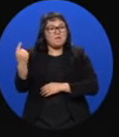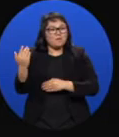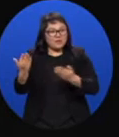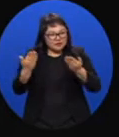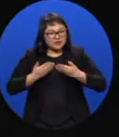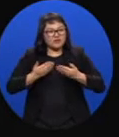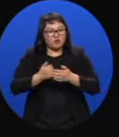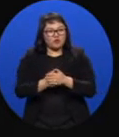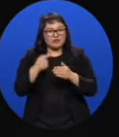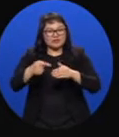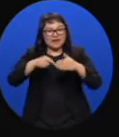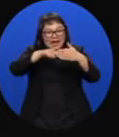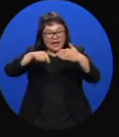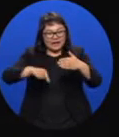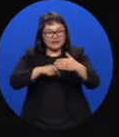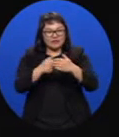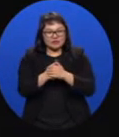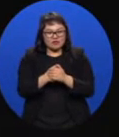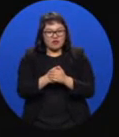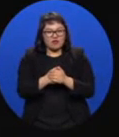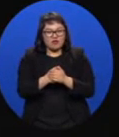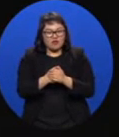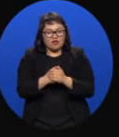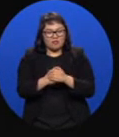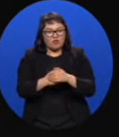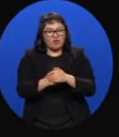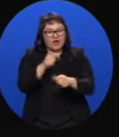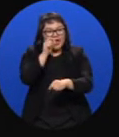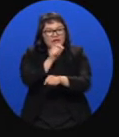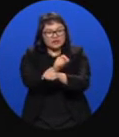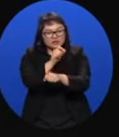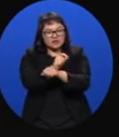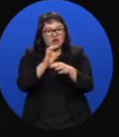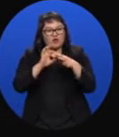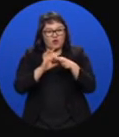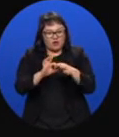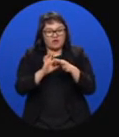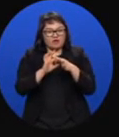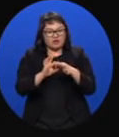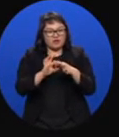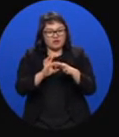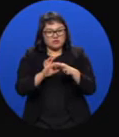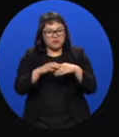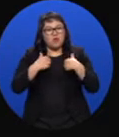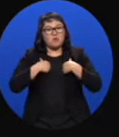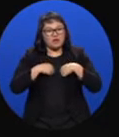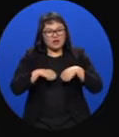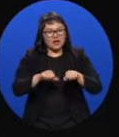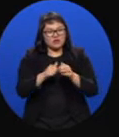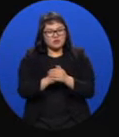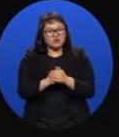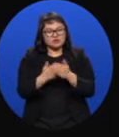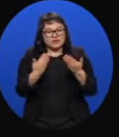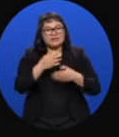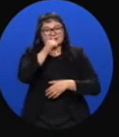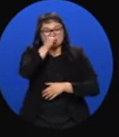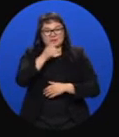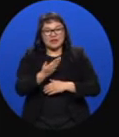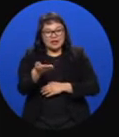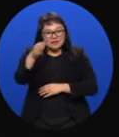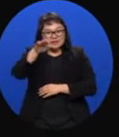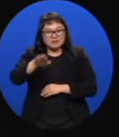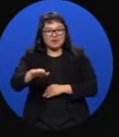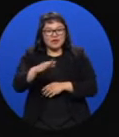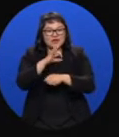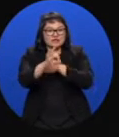과정 안에서 계층구조까지 행정계, 기초자치단체까지 포기하는 그런 일들을 했습니다. 그렇지만